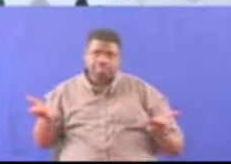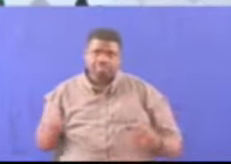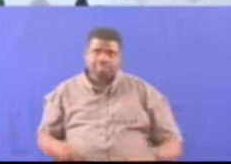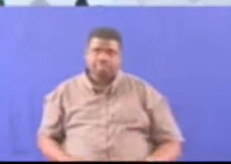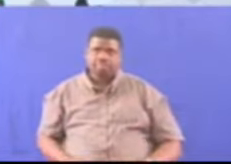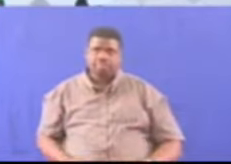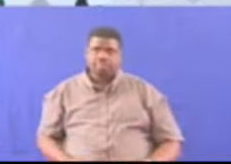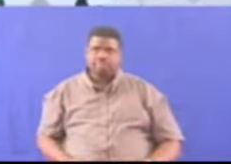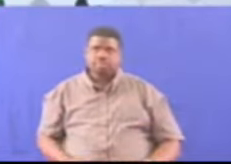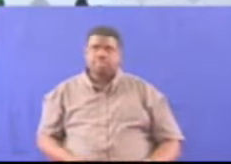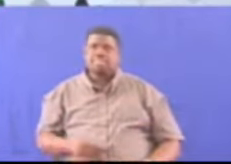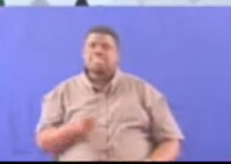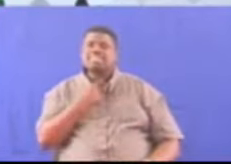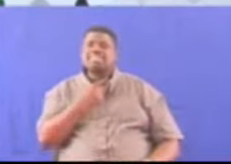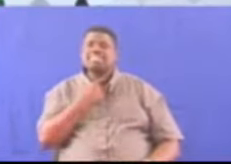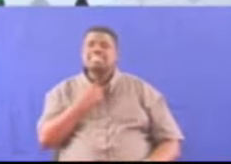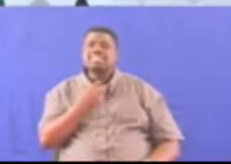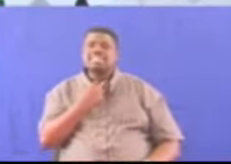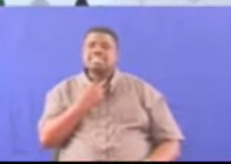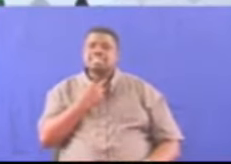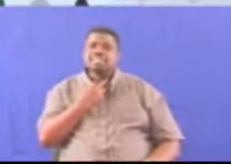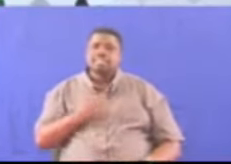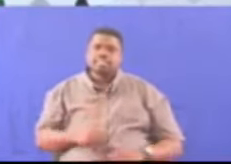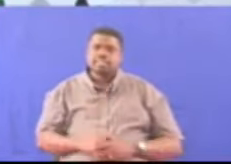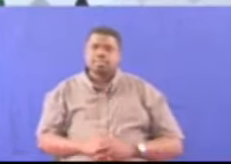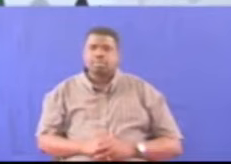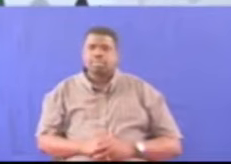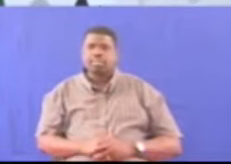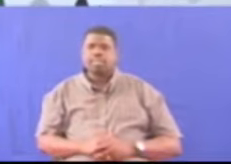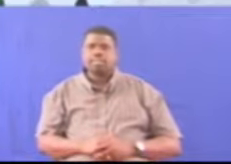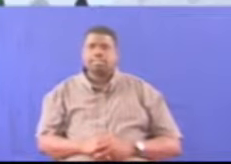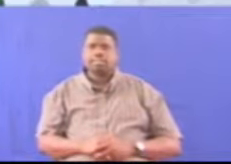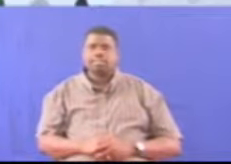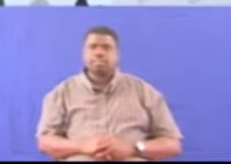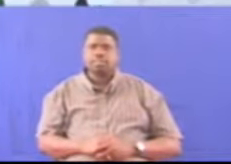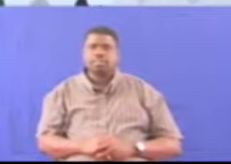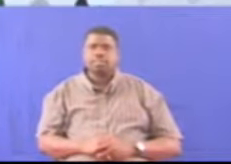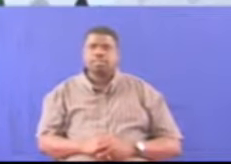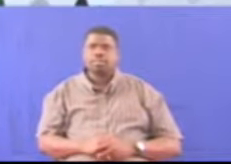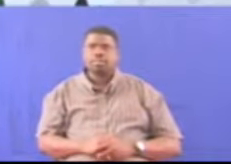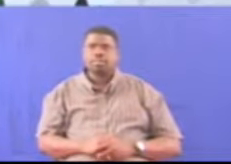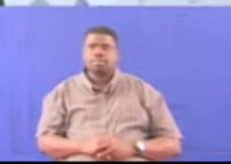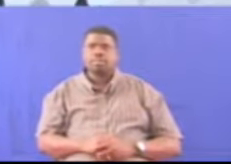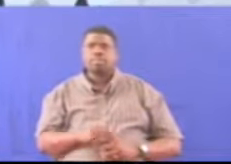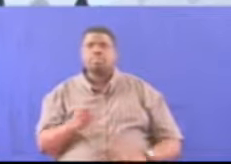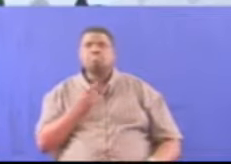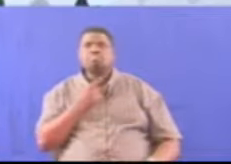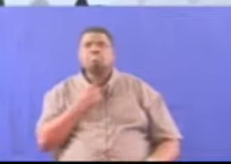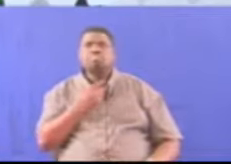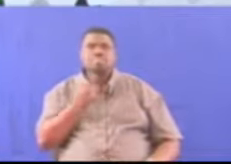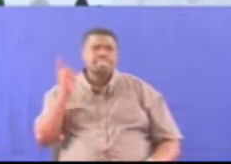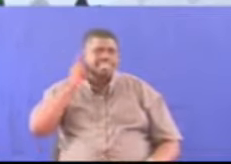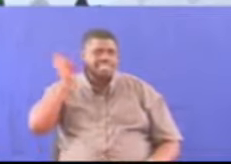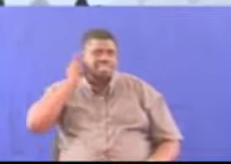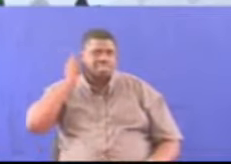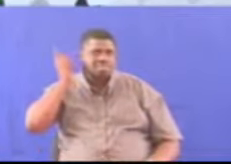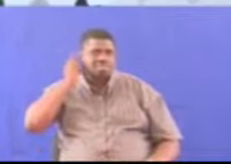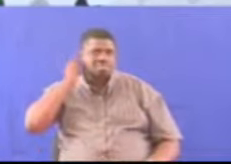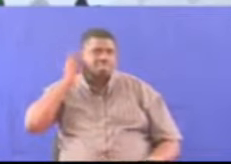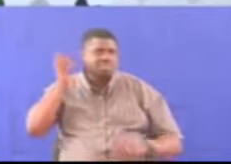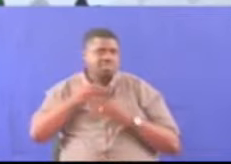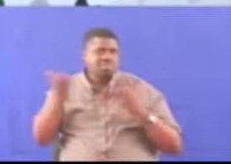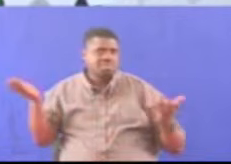kukwambia, lakini wameniambia mwenyekiti nenda mbele kaongee kiduchu. Na mimi niishie tu kusema naomba